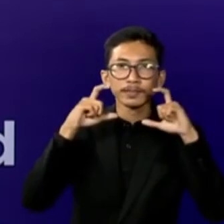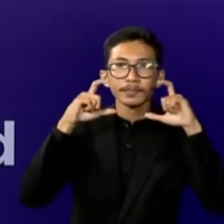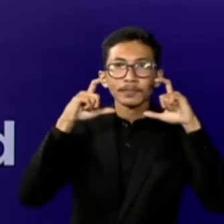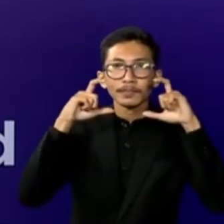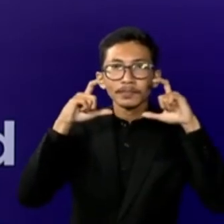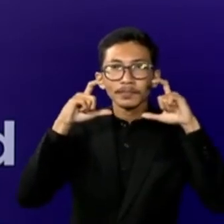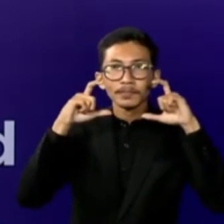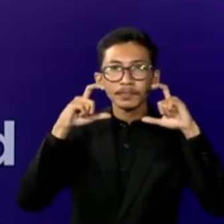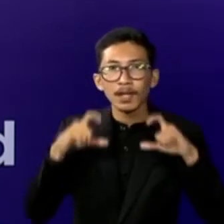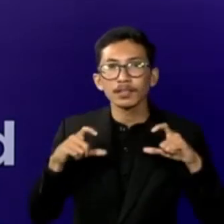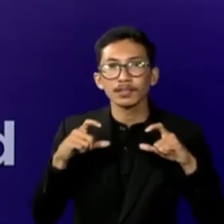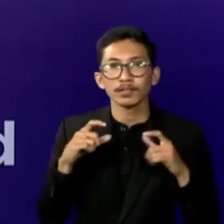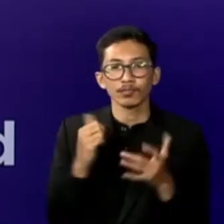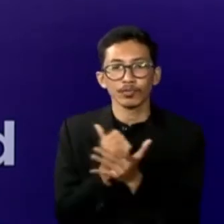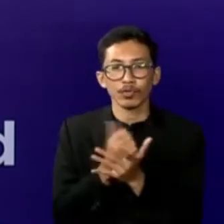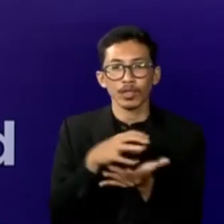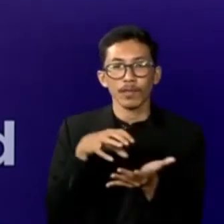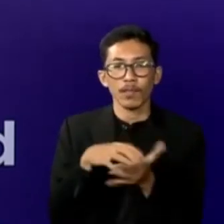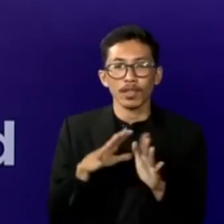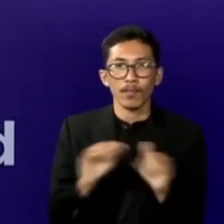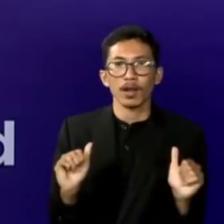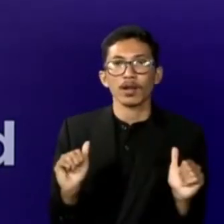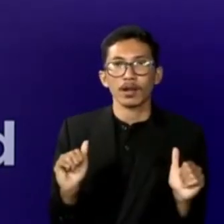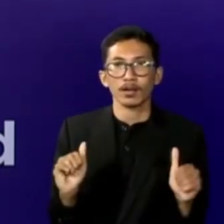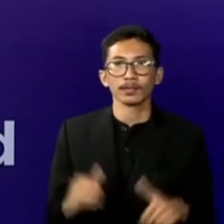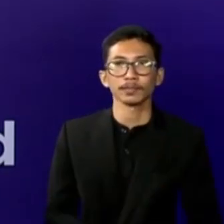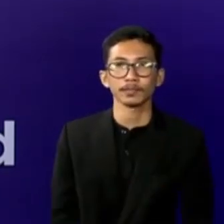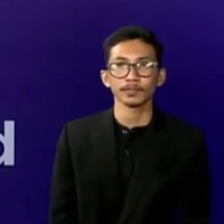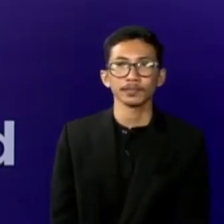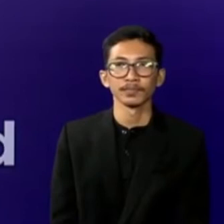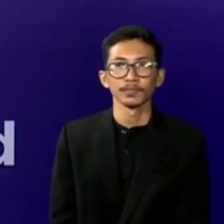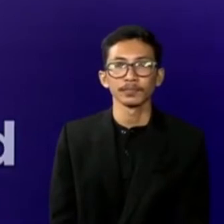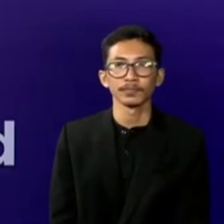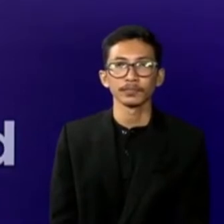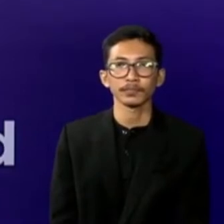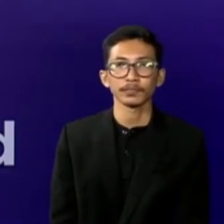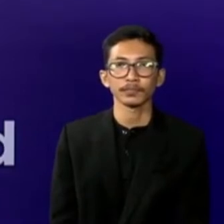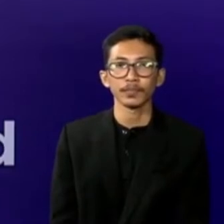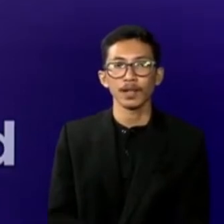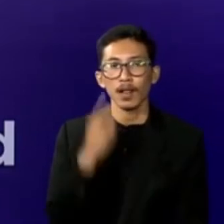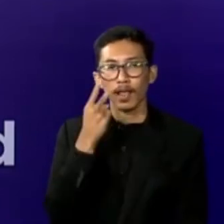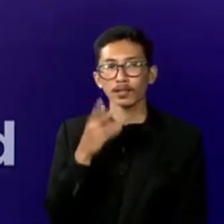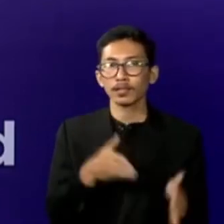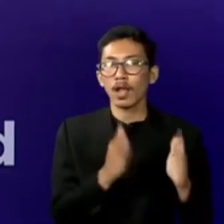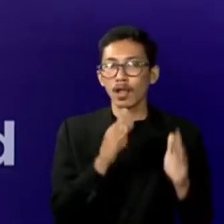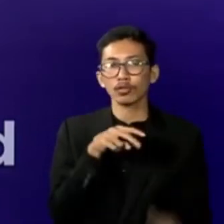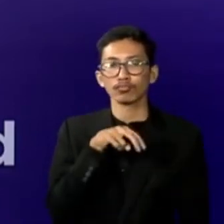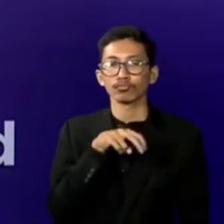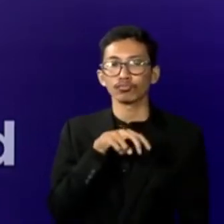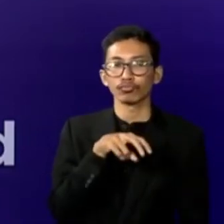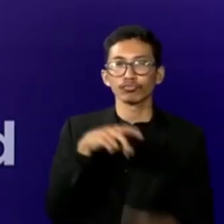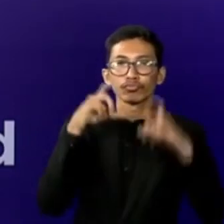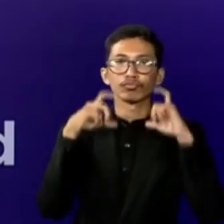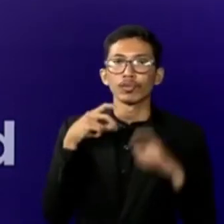pada posisi tempat yang aman nah kadang-kadang dan orang ya kita lihat orang-orang yang di jalan itu sering ada yang lepas maskernya dia